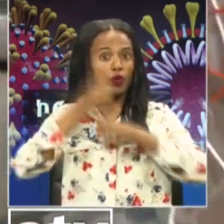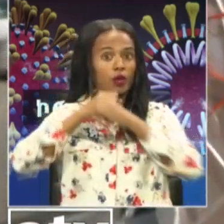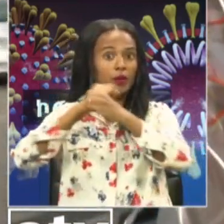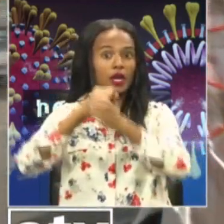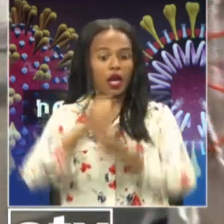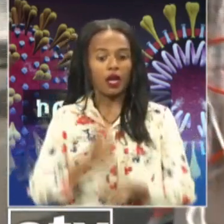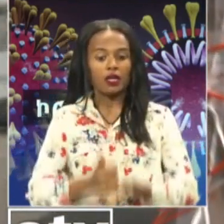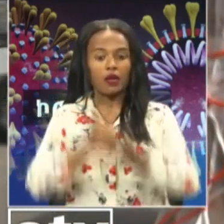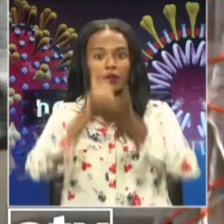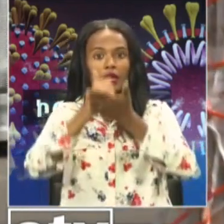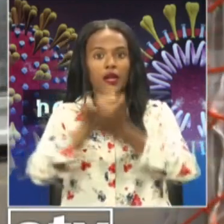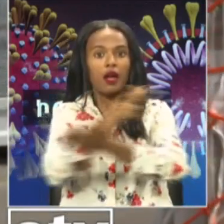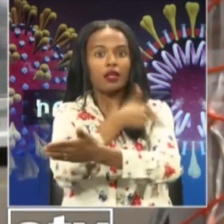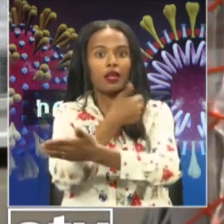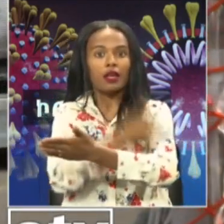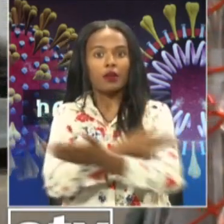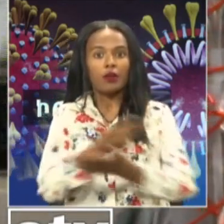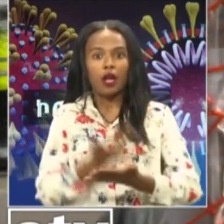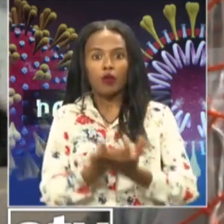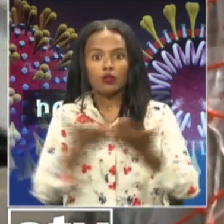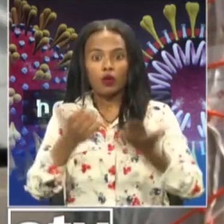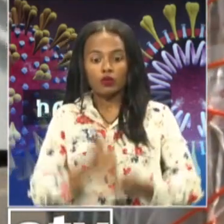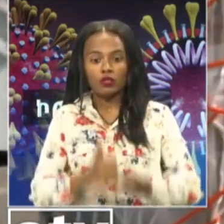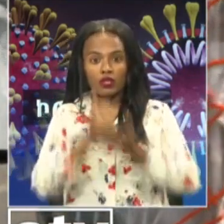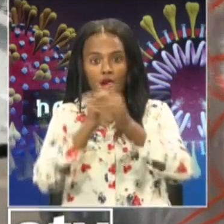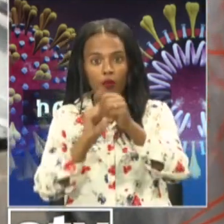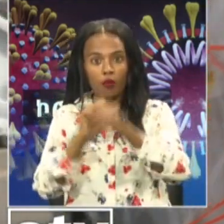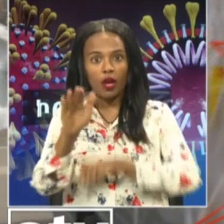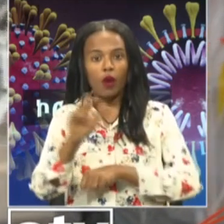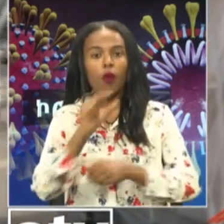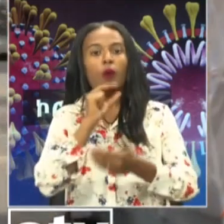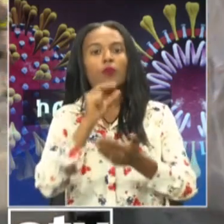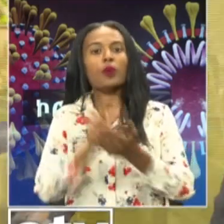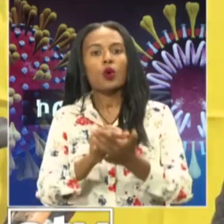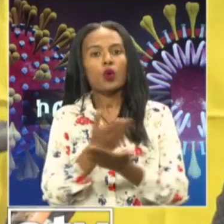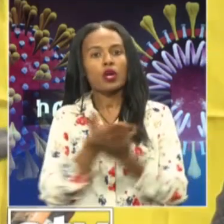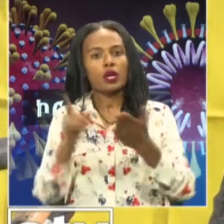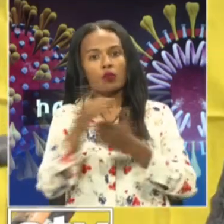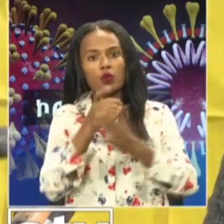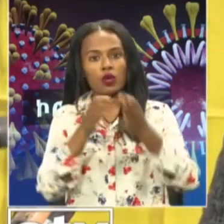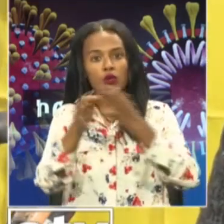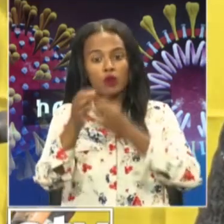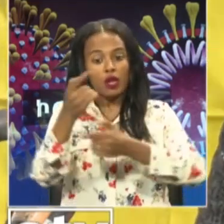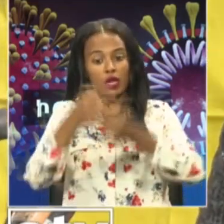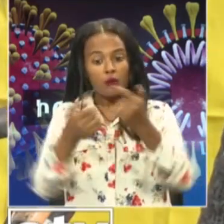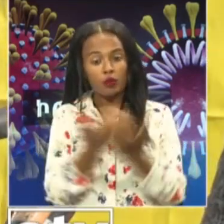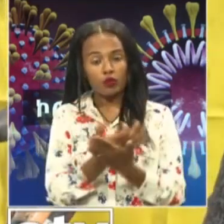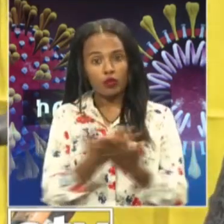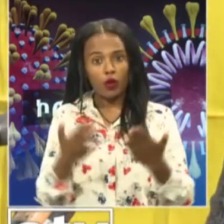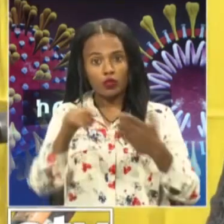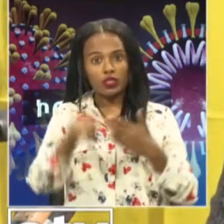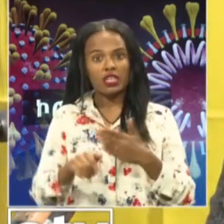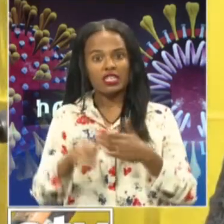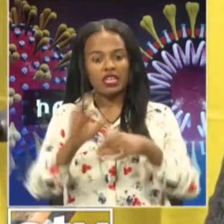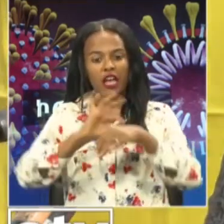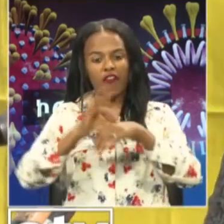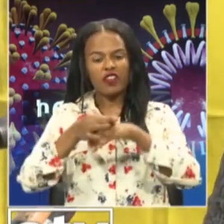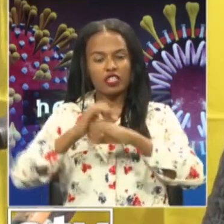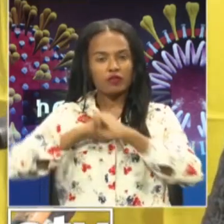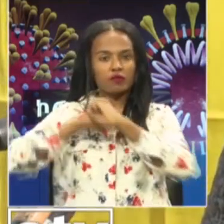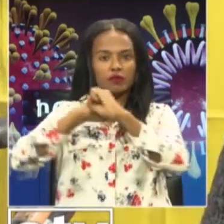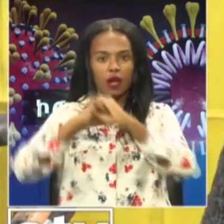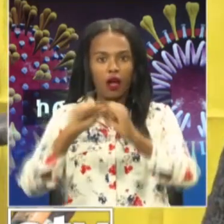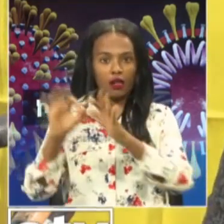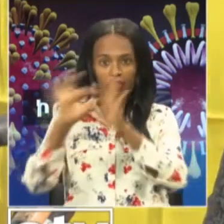ለመከላከል የሚረዳ የሕክምና ቁሳቁስ ድጋፍ መላኳም በጎ ነገር መሆኑን ገልጸዋል። የመጡት እቃዎች ከዚህ ከኢንፌክሽን መከላከያ ጋር